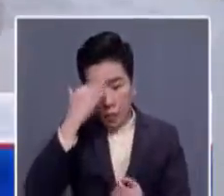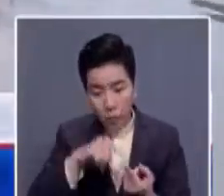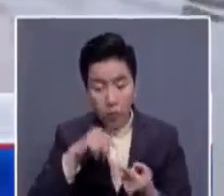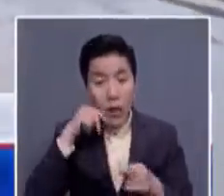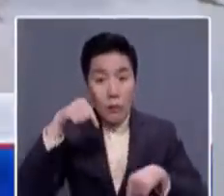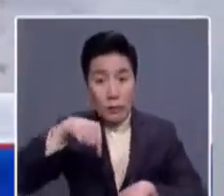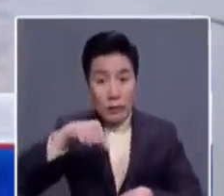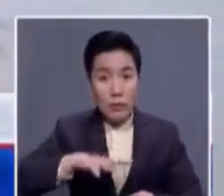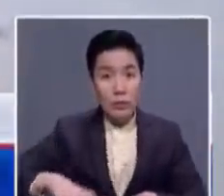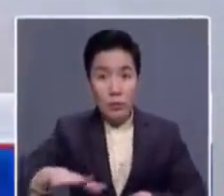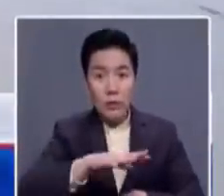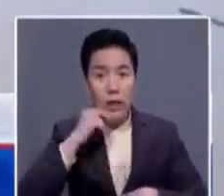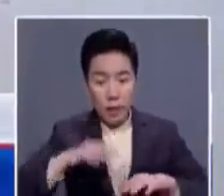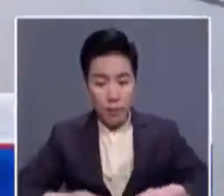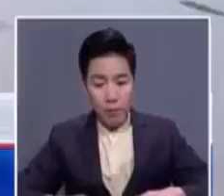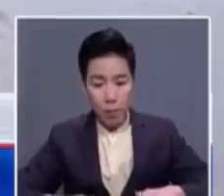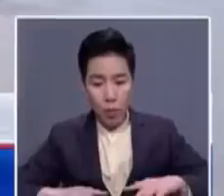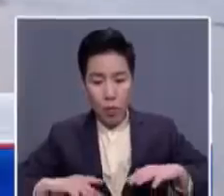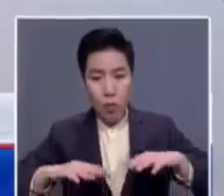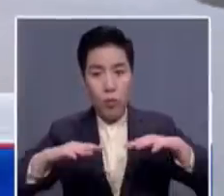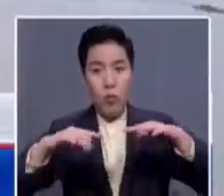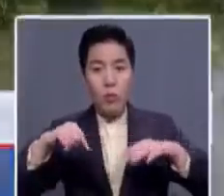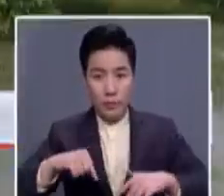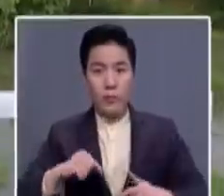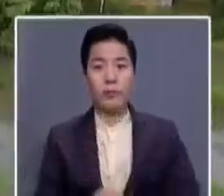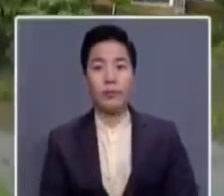ณนี้นะคะมีระดับท่วมเพิ่มขึ้นค่ะ